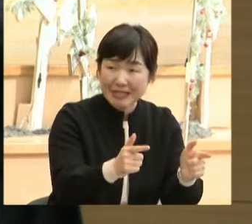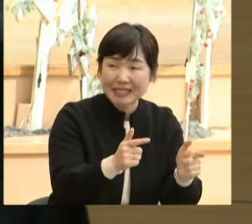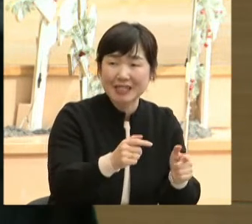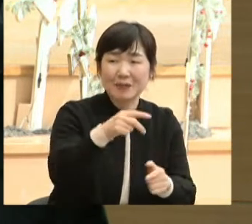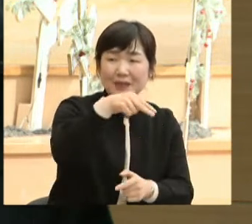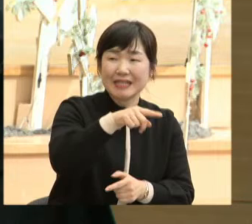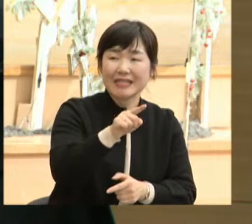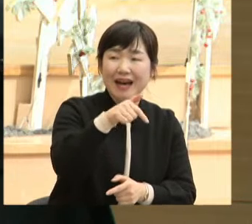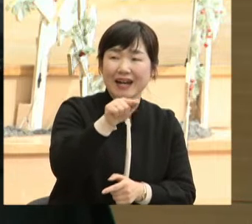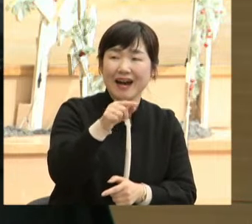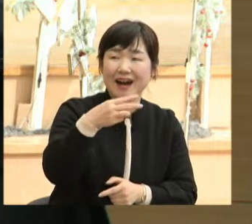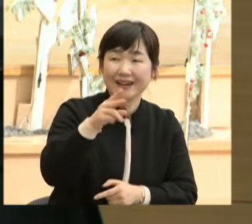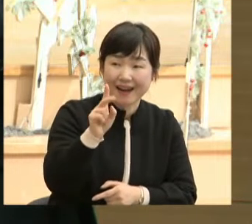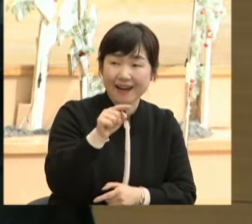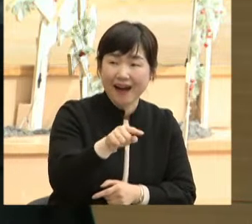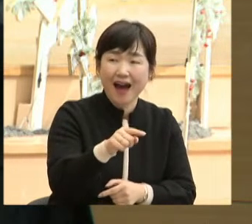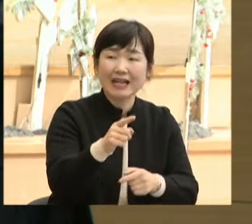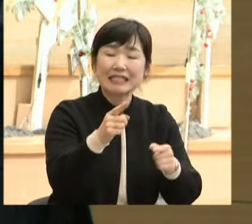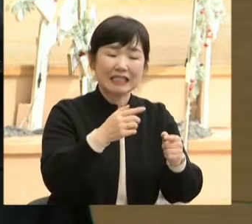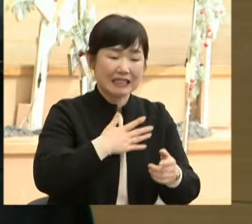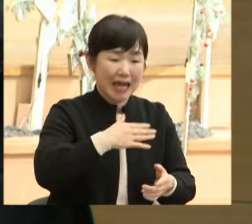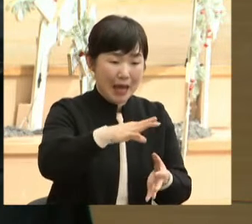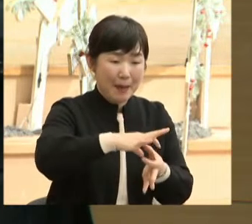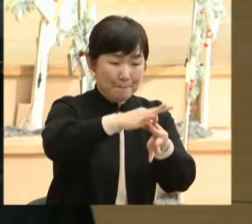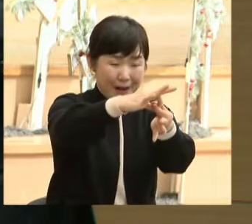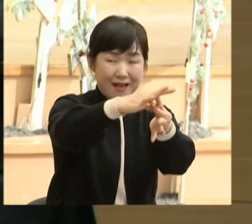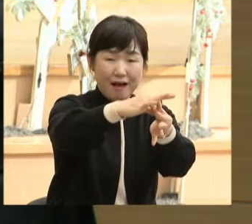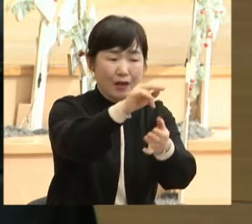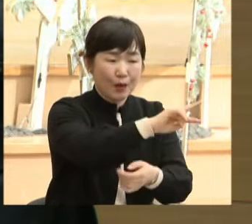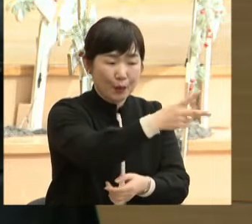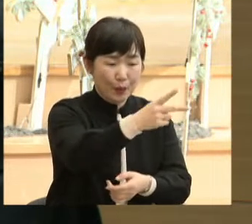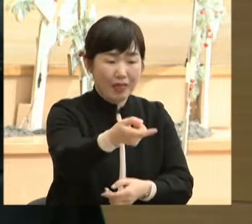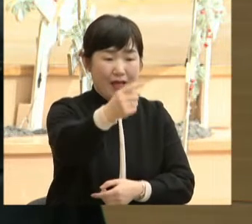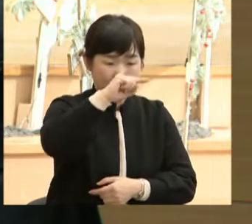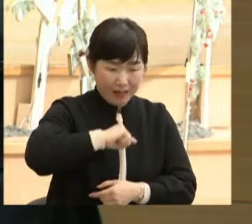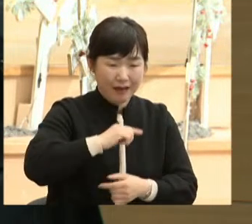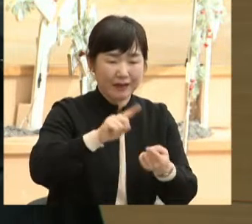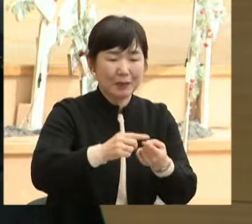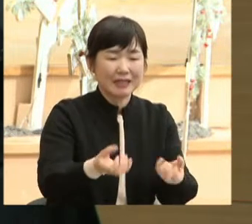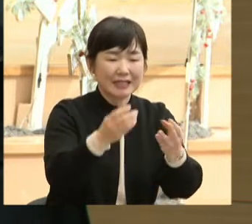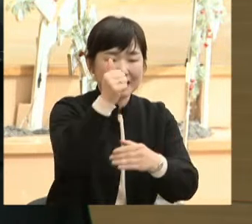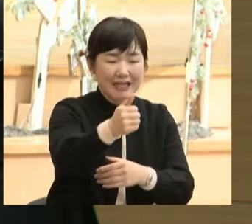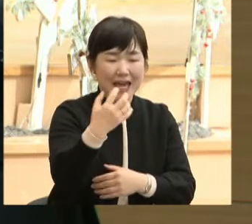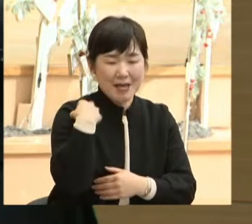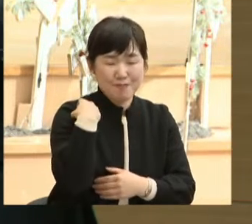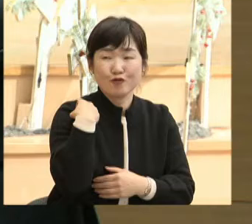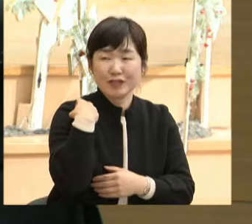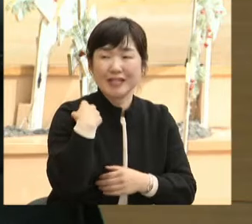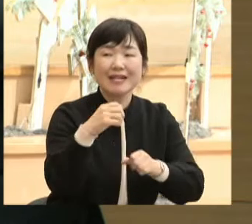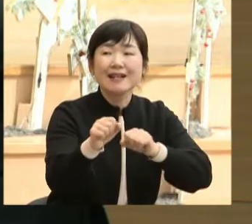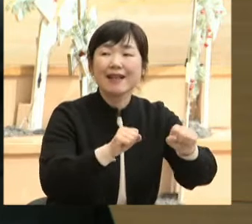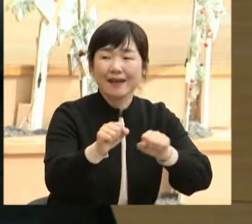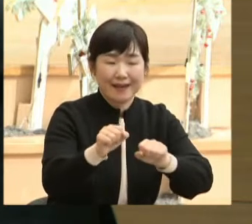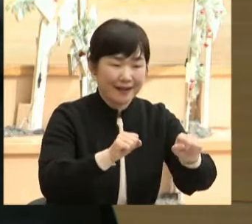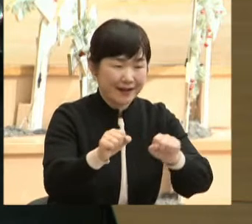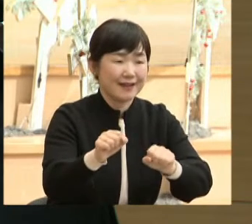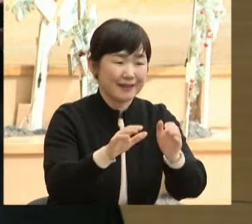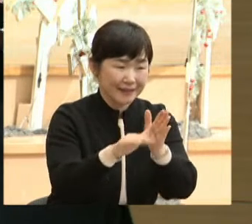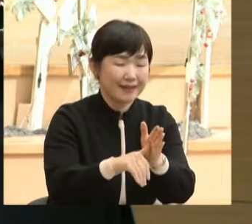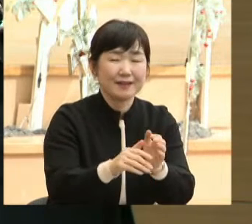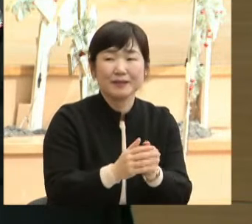마침 사거리 그 반열에 차례대로 하나님 앞에서 제사장의 직무를 행하게 3 아멘 보이십니까